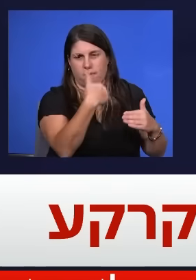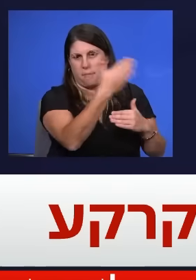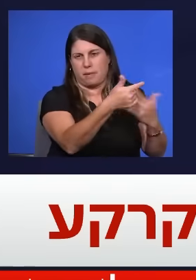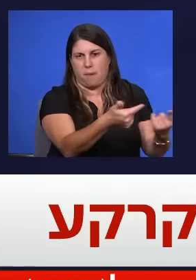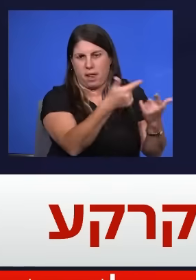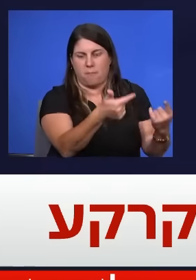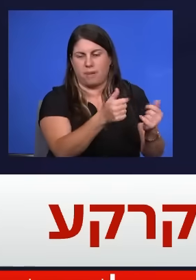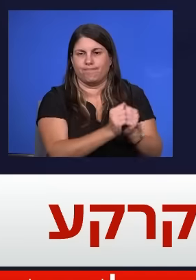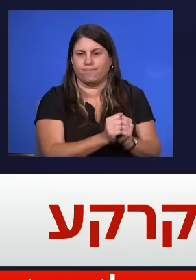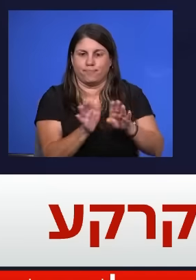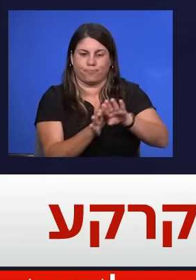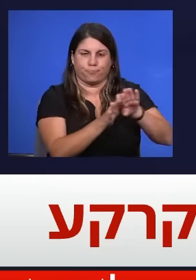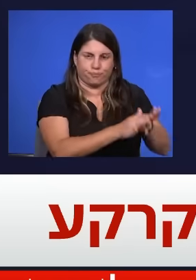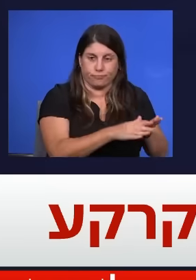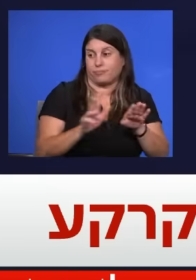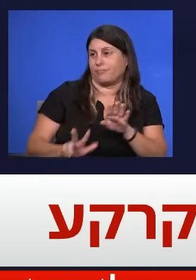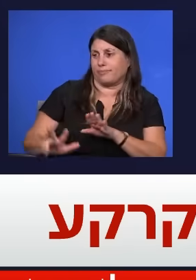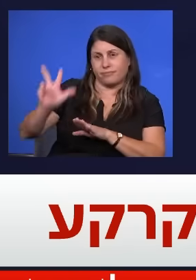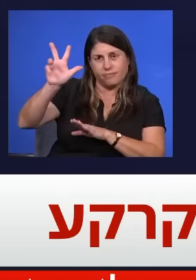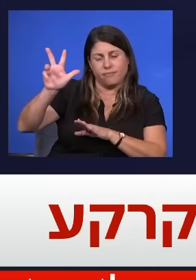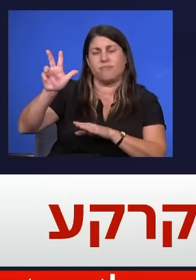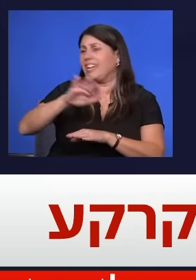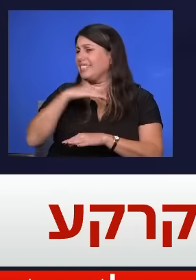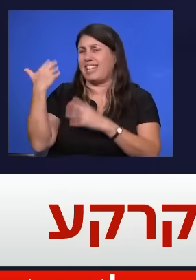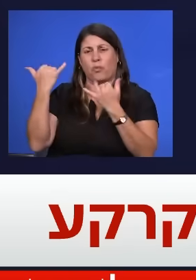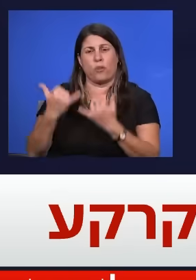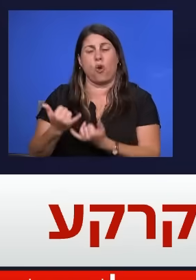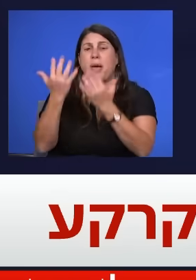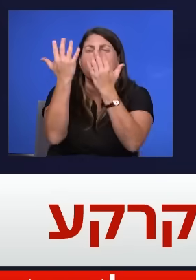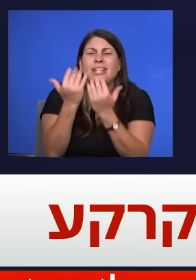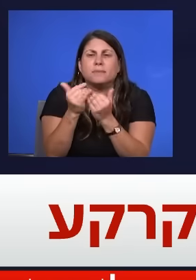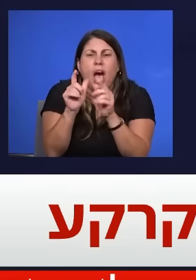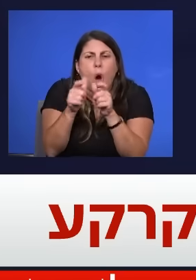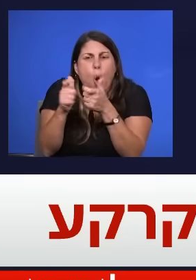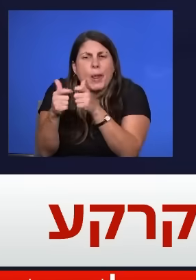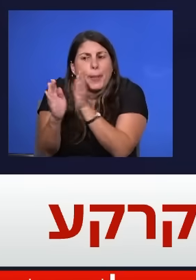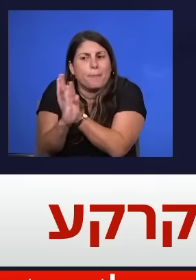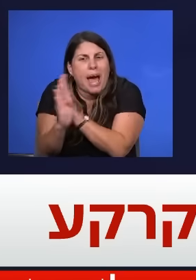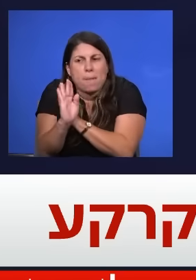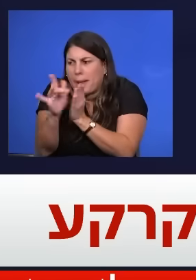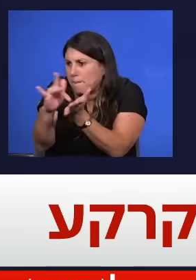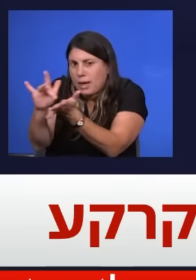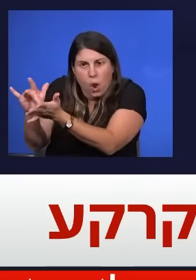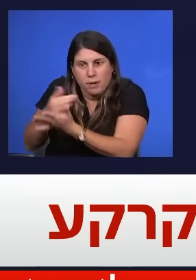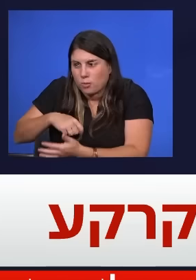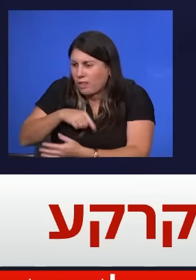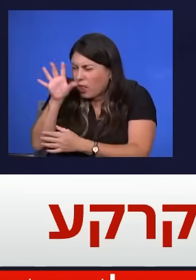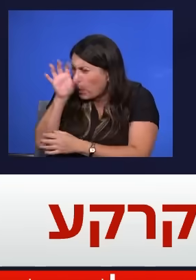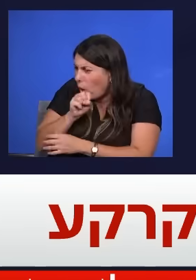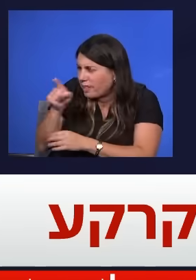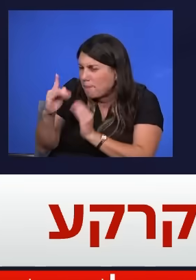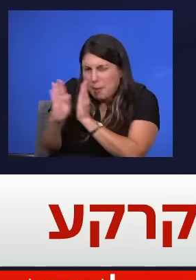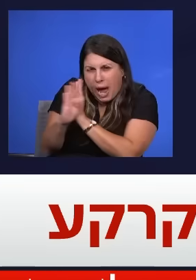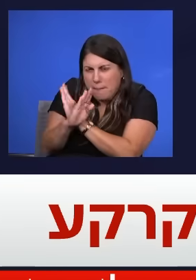בגבול הצפון חיסלנו היום מספר חוליות מחבלים. בכל מקום שאנחנו רואים חוליית מחבלים